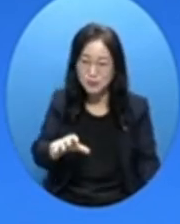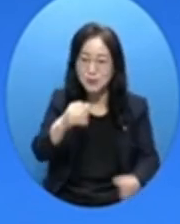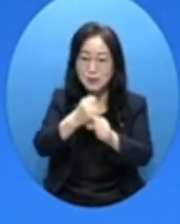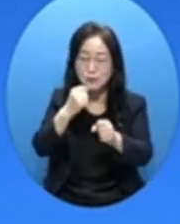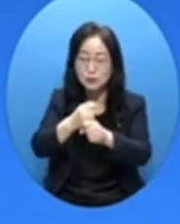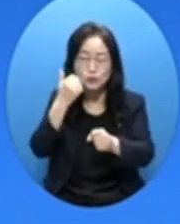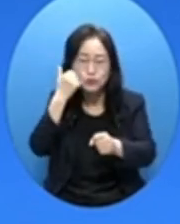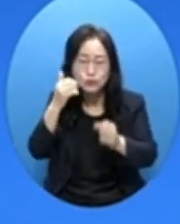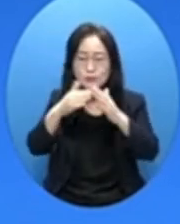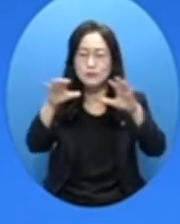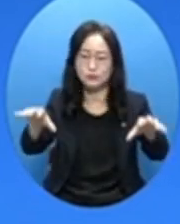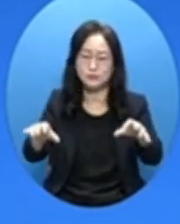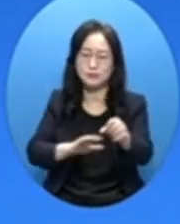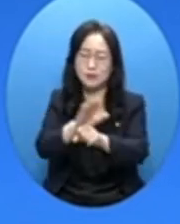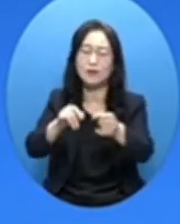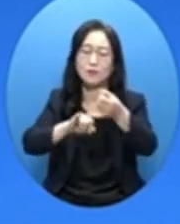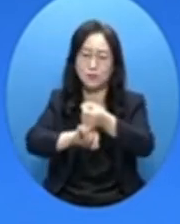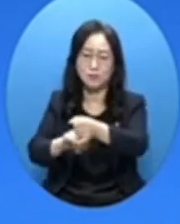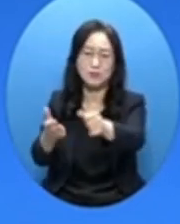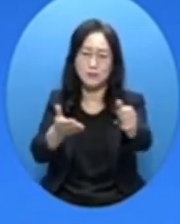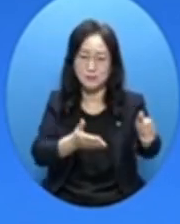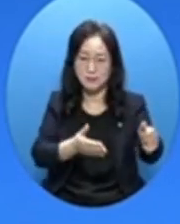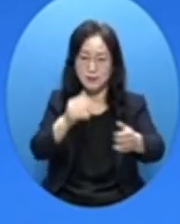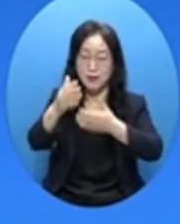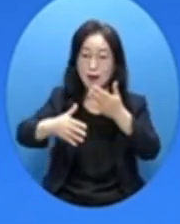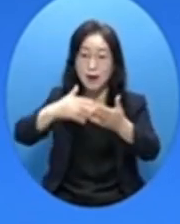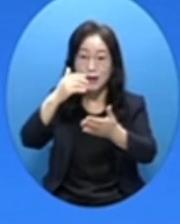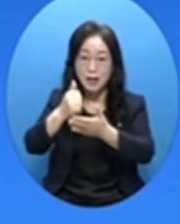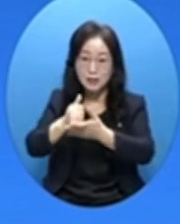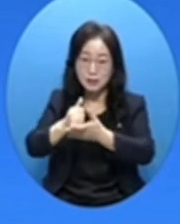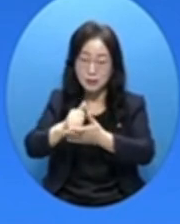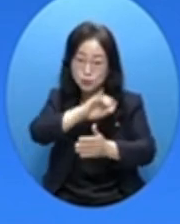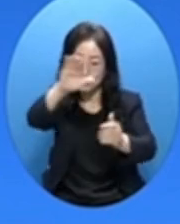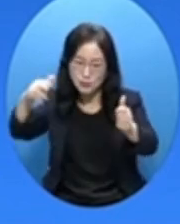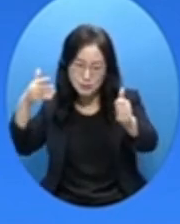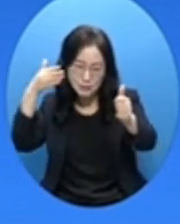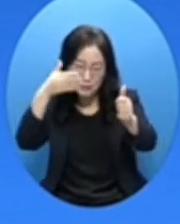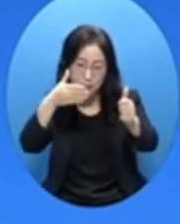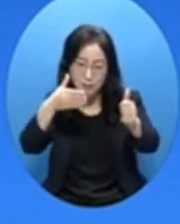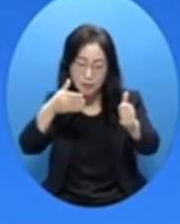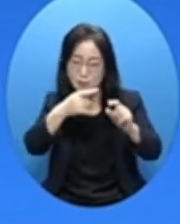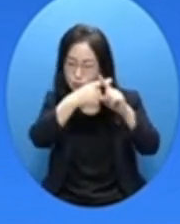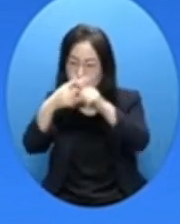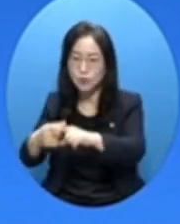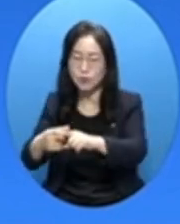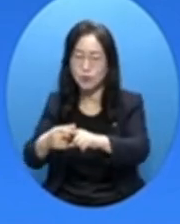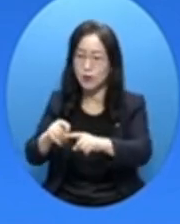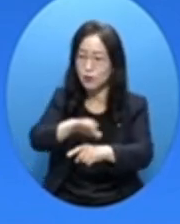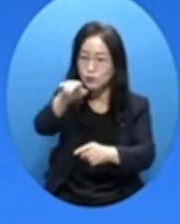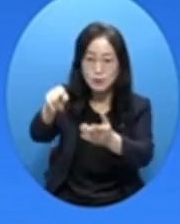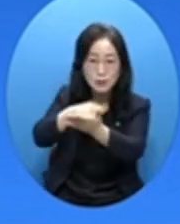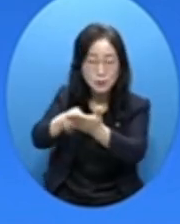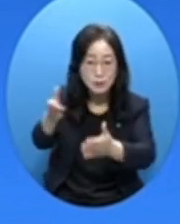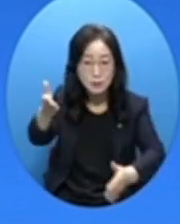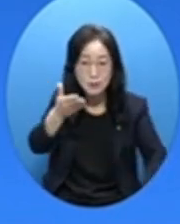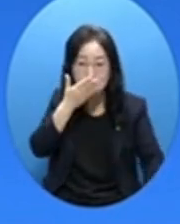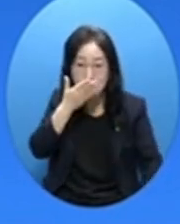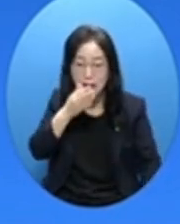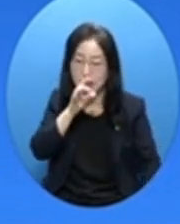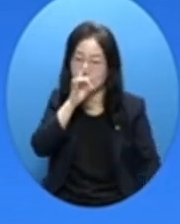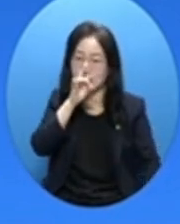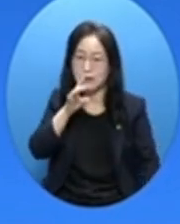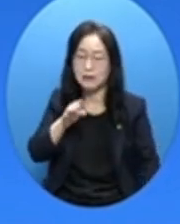되는 것입니다. 우리를 향하신 하나님의 사랑은 일방적인 사랑입니다. 갚을래야 갚을 수 없는 사랑의 빚을 우리가